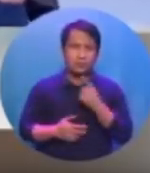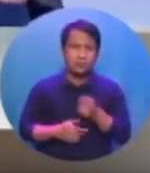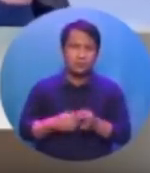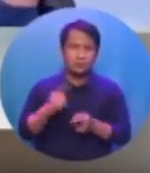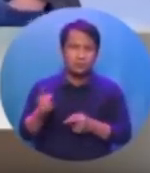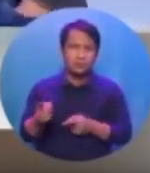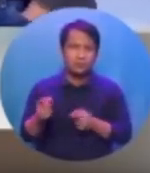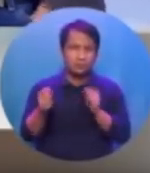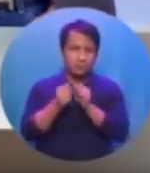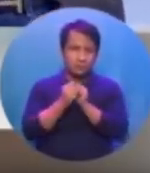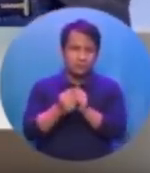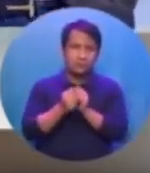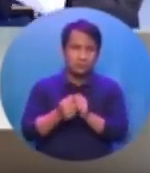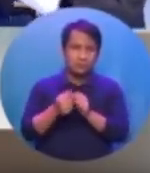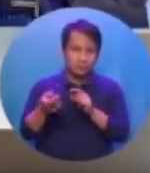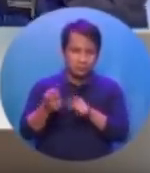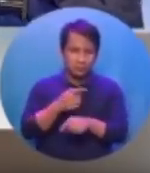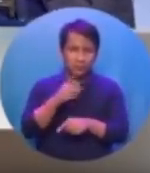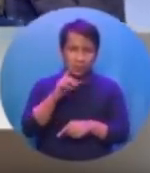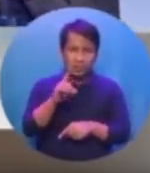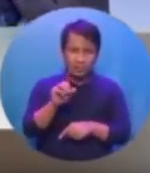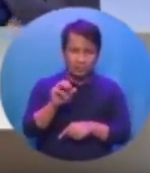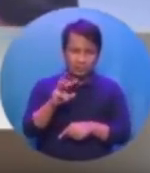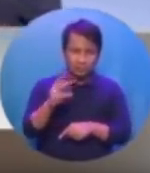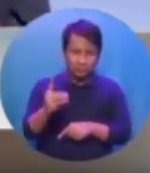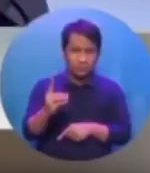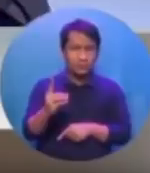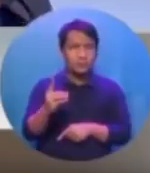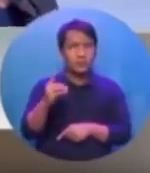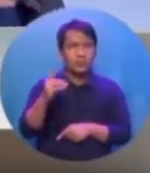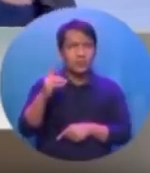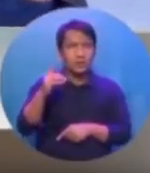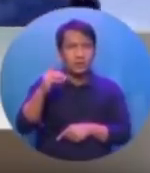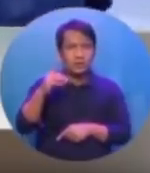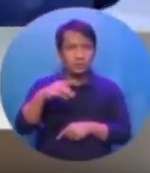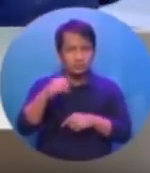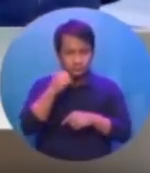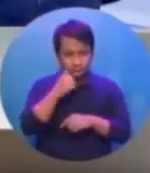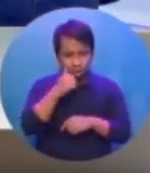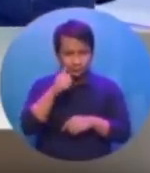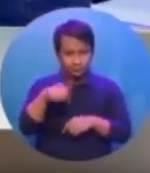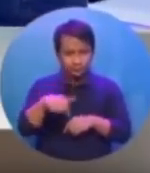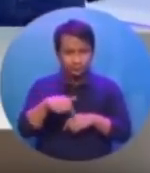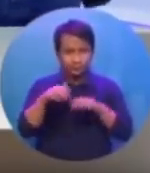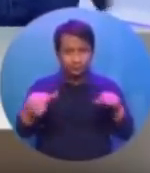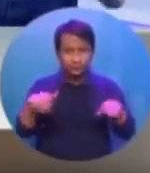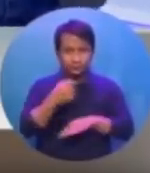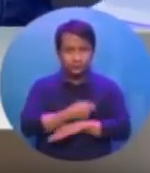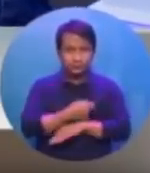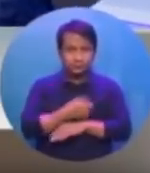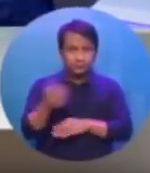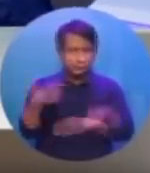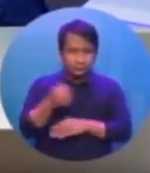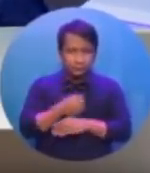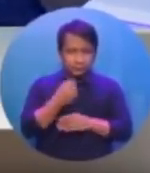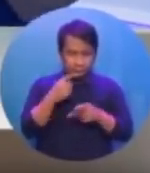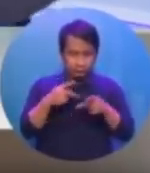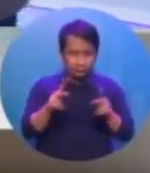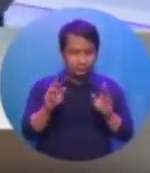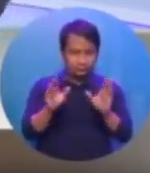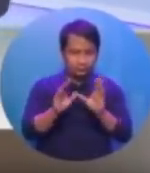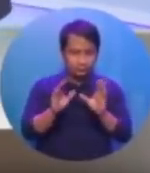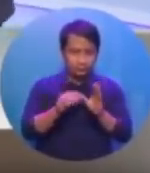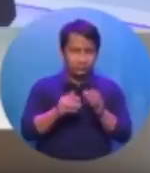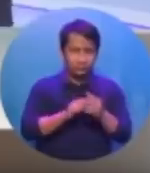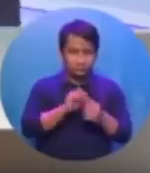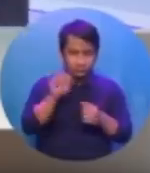kami, siyempre, kasama yung mga taga-DSWD, yung PNP, Women's and Children's Desk, maging safe care. Pero for the meantime, kukuha tayo mga necessary permit para makabiyahe